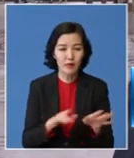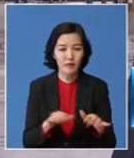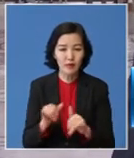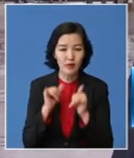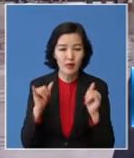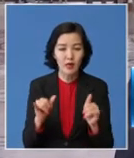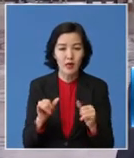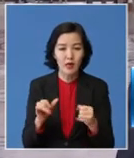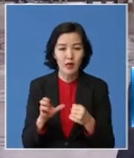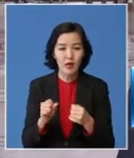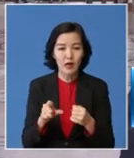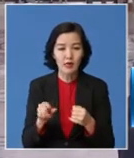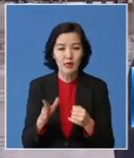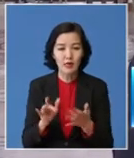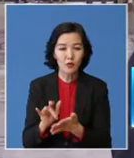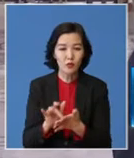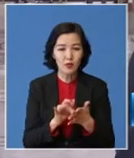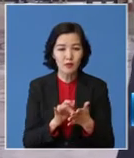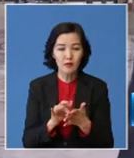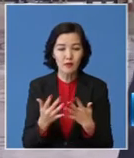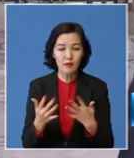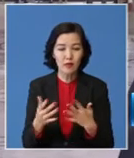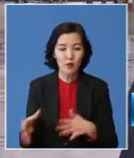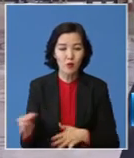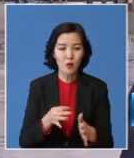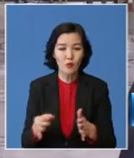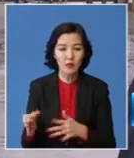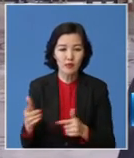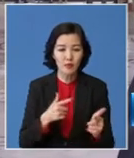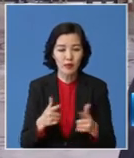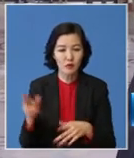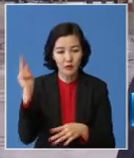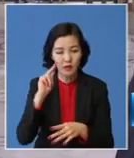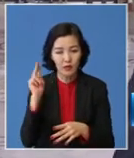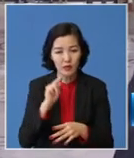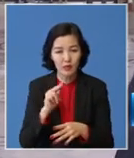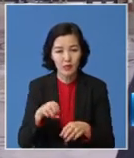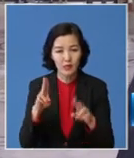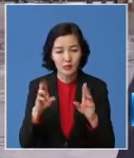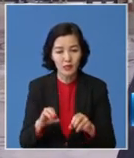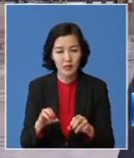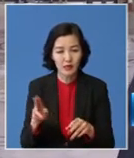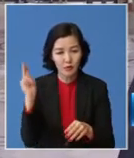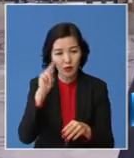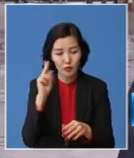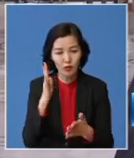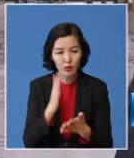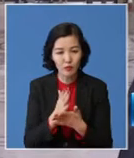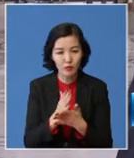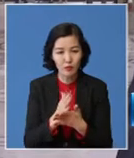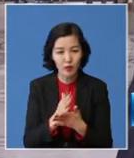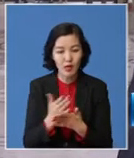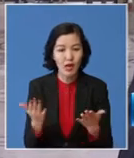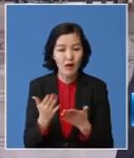развитию агротуризма в области. Сейчас первостепенная задача – это подготовка специалистов в данной сфере. Мы будем их обучать, как составить